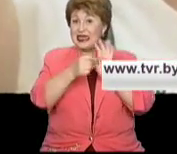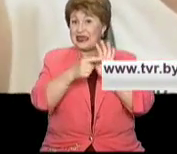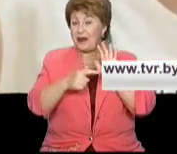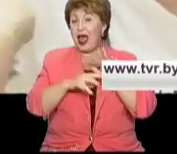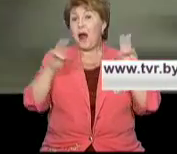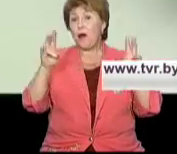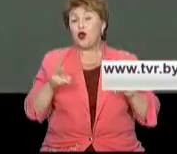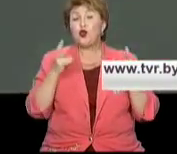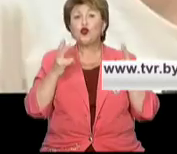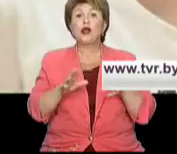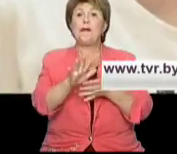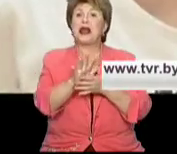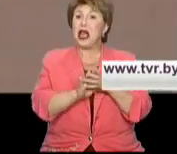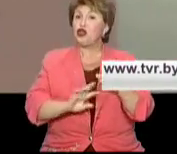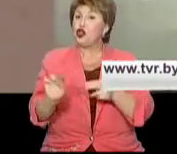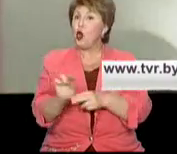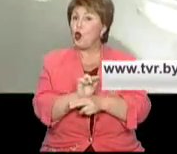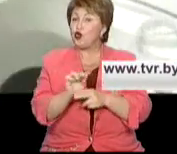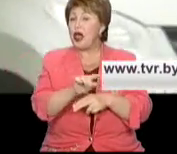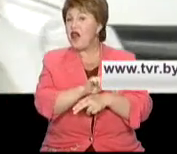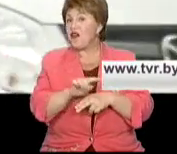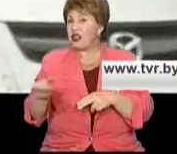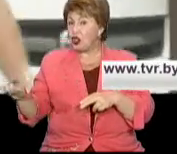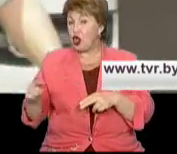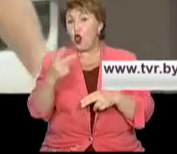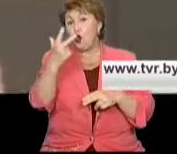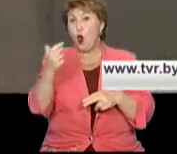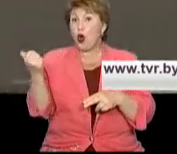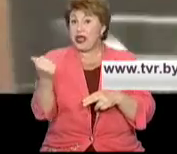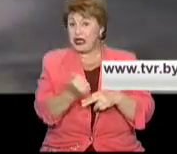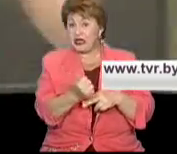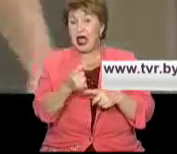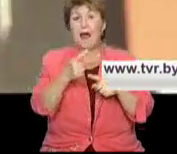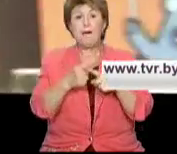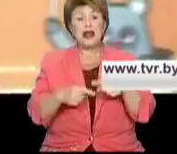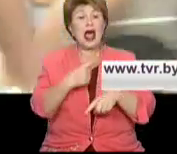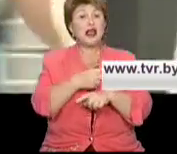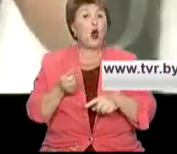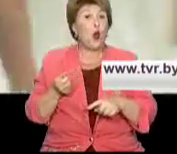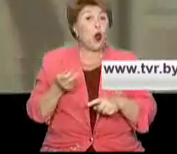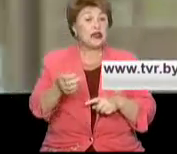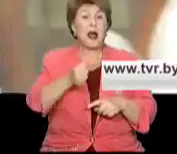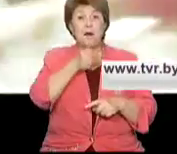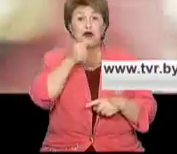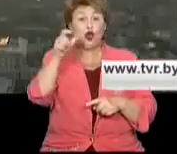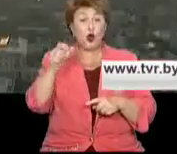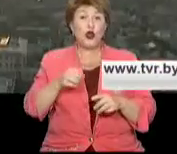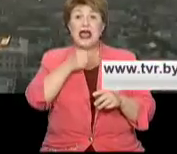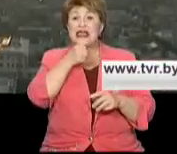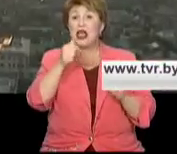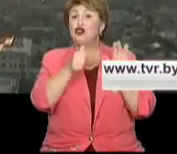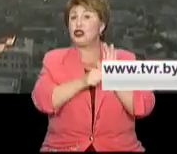17 пострадавшим требуется продолжительное лечение в течение минимум 3 недель. Почти половина госпитализированных – пожилые люди